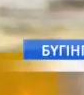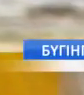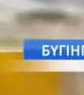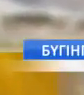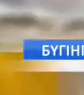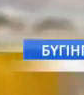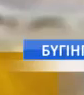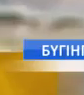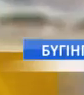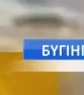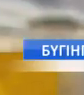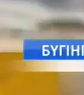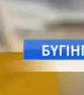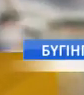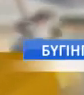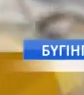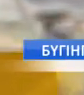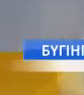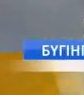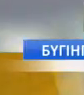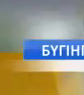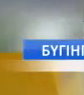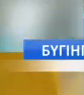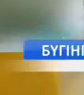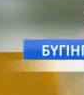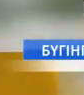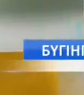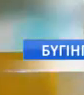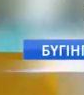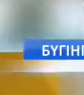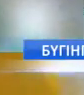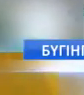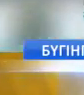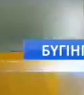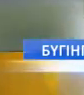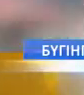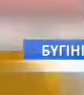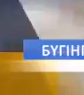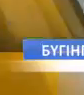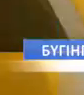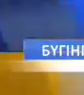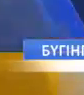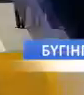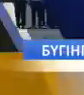Түркістан облысында төтенше жағдай, Арыс қаласындағы әскери қару-жарақ қоймасында жойқын жарылыс болды.